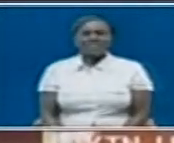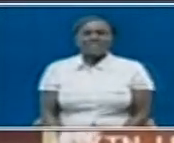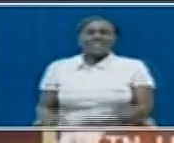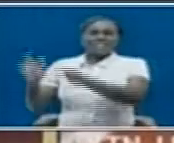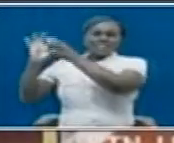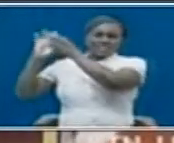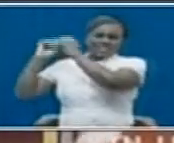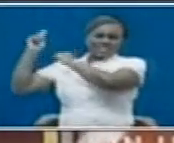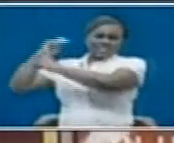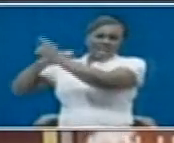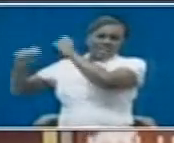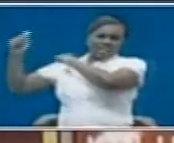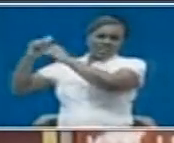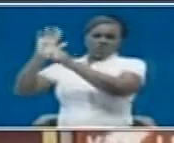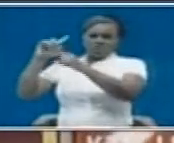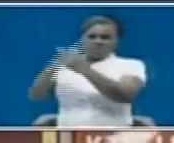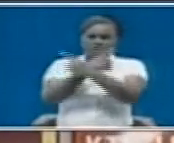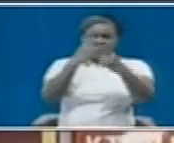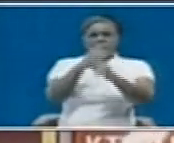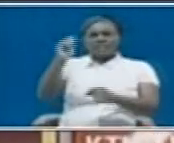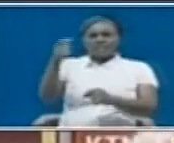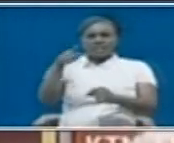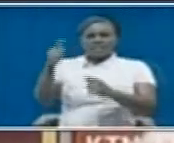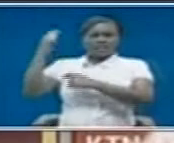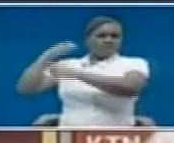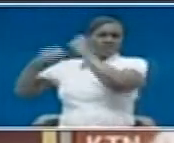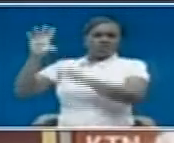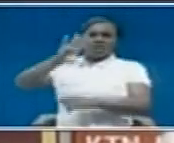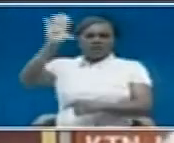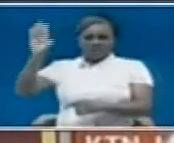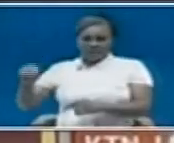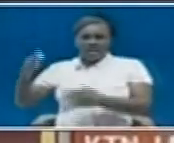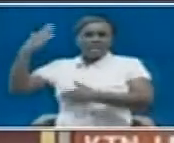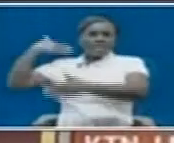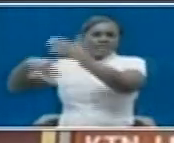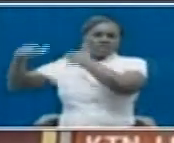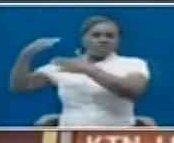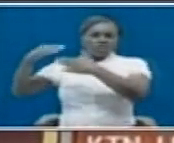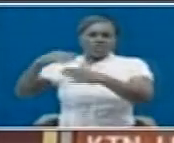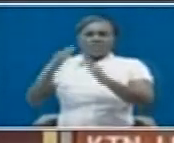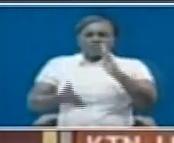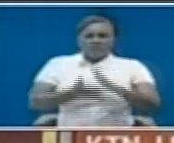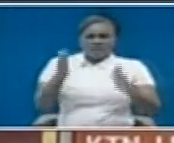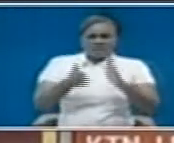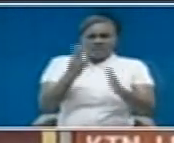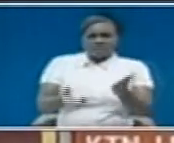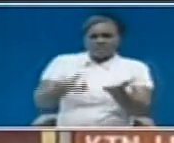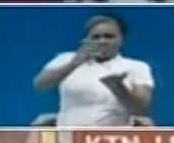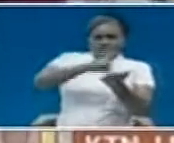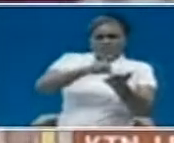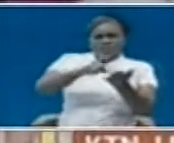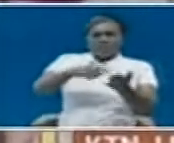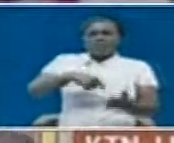Utamaduni wa jamii kadhaa hapa Kenya ni mojawapo ya tamaduni Afrika ambazo katika historia zimenoga, na kwa kiwango fulani nchi za